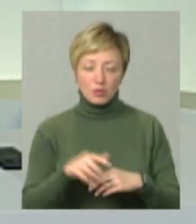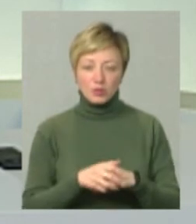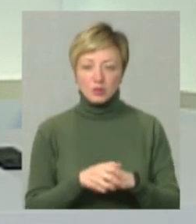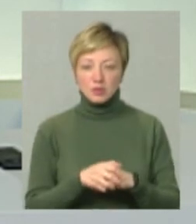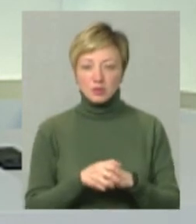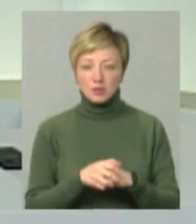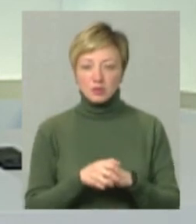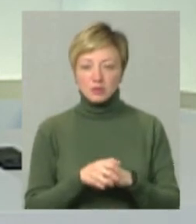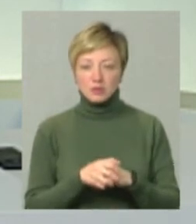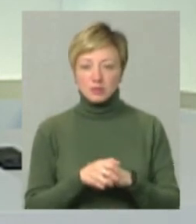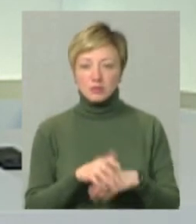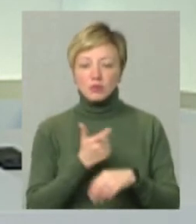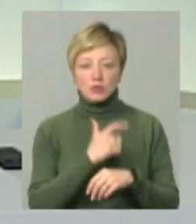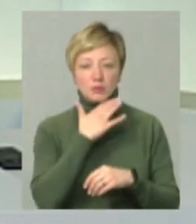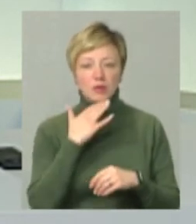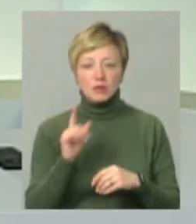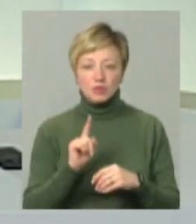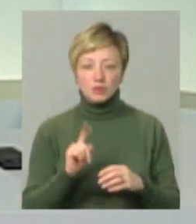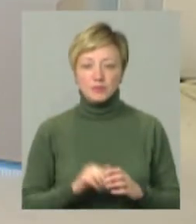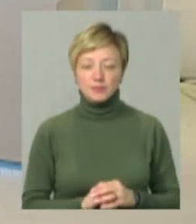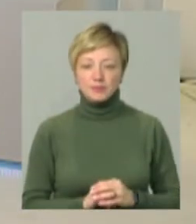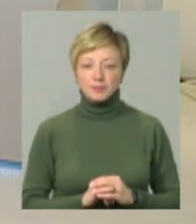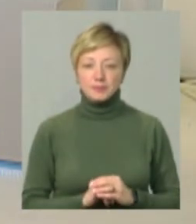фронт. Дуже багато чим.